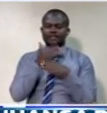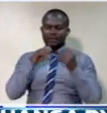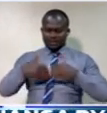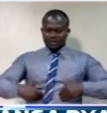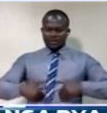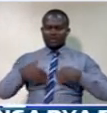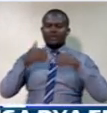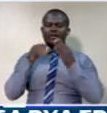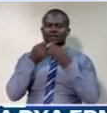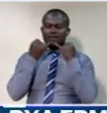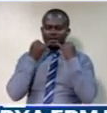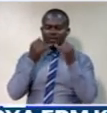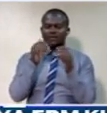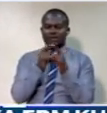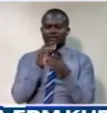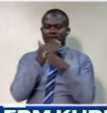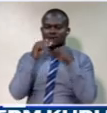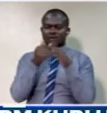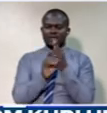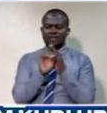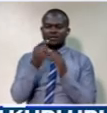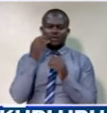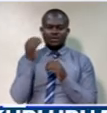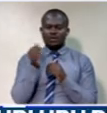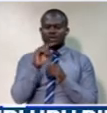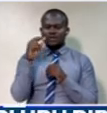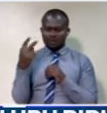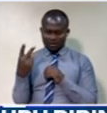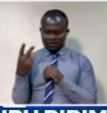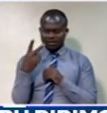w'urubyiruko n'umuco yamenyesha inama y'abaminisitiri ko ku itariki ya mbere Gashyantare